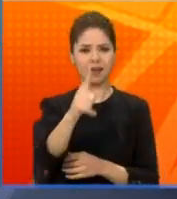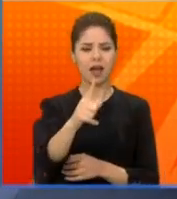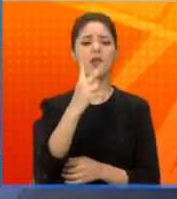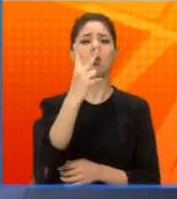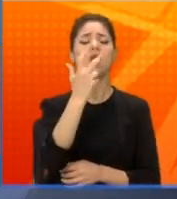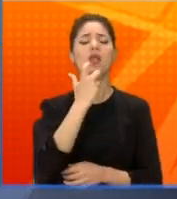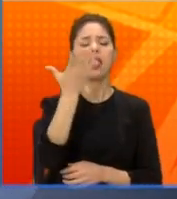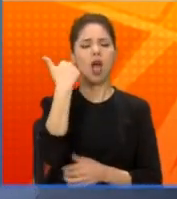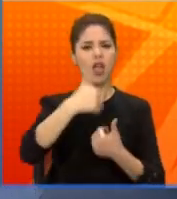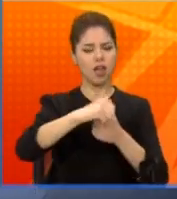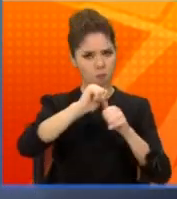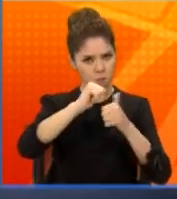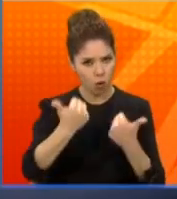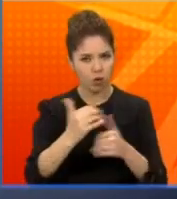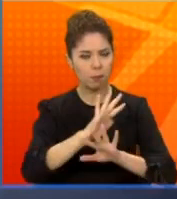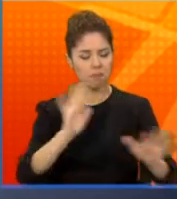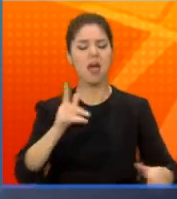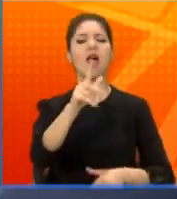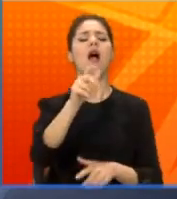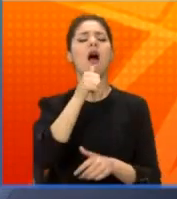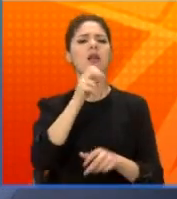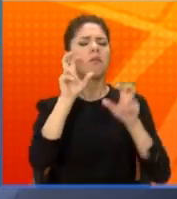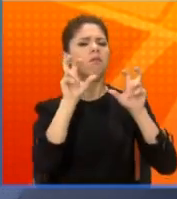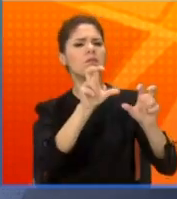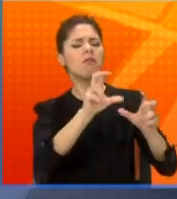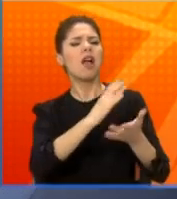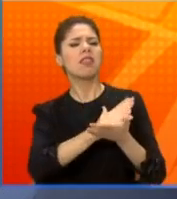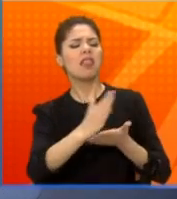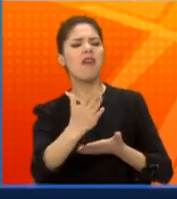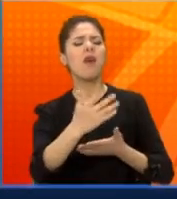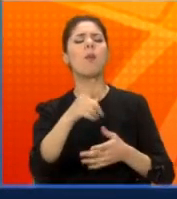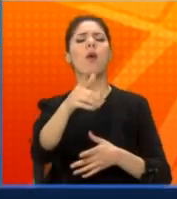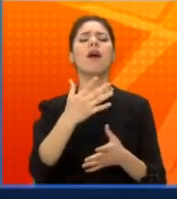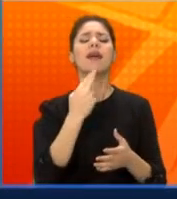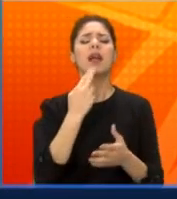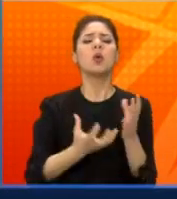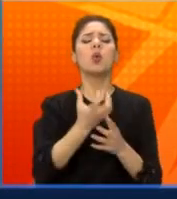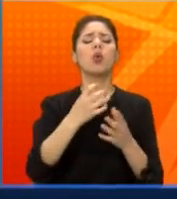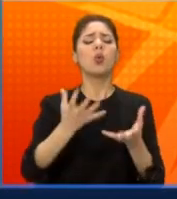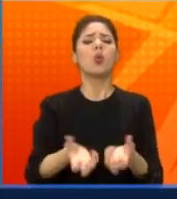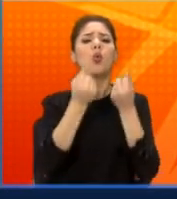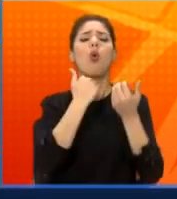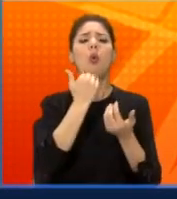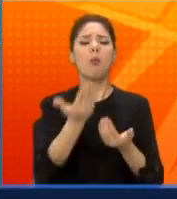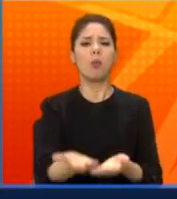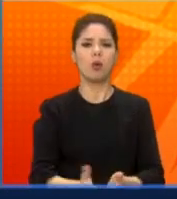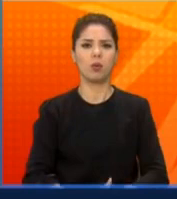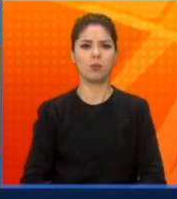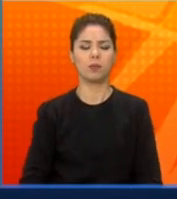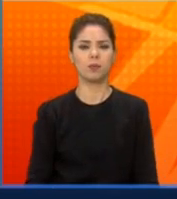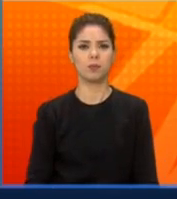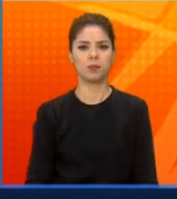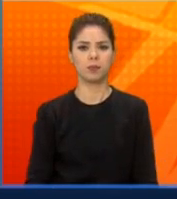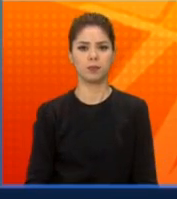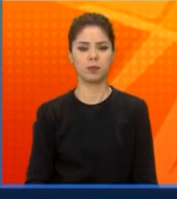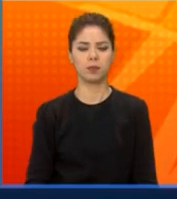3 yıl önce boşanmıştı. Ama saplantılı adamdan bir türlü kurtulamadı. Ben öldükten sonra beni